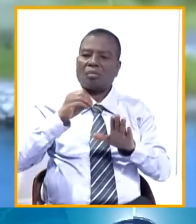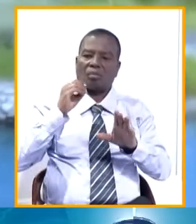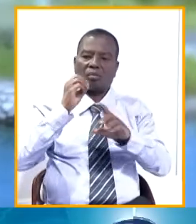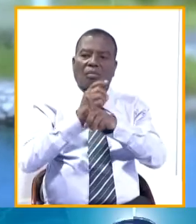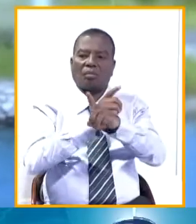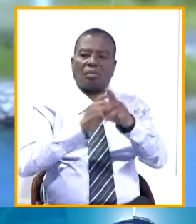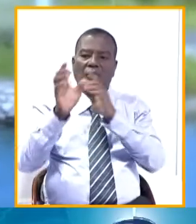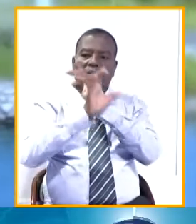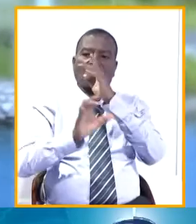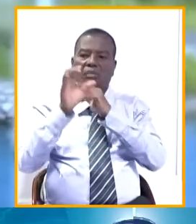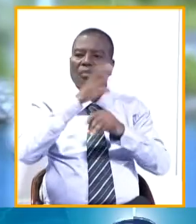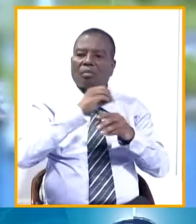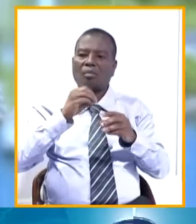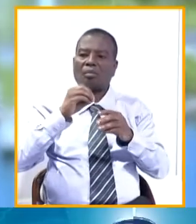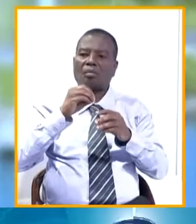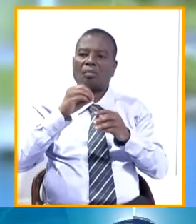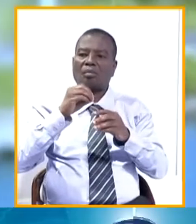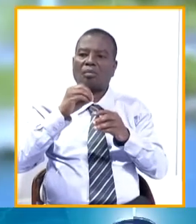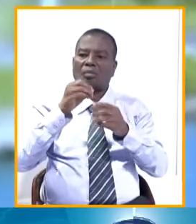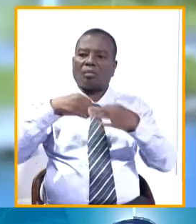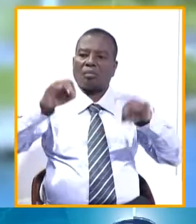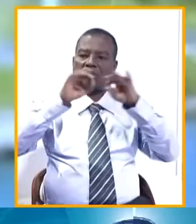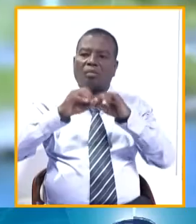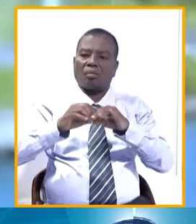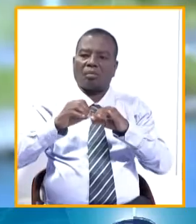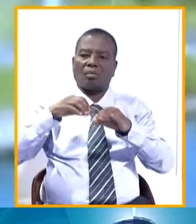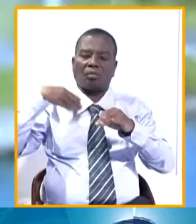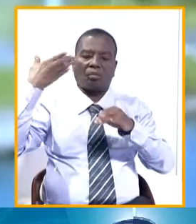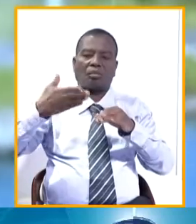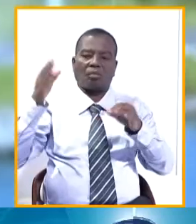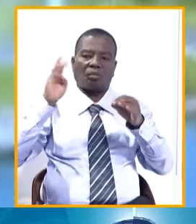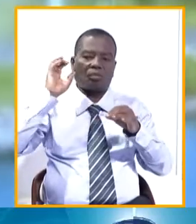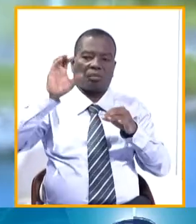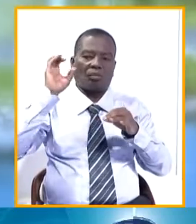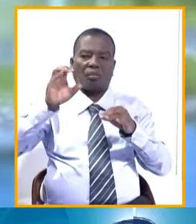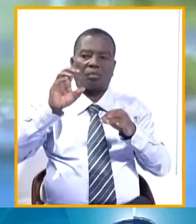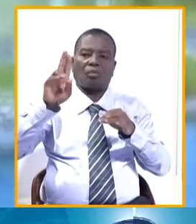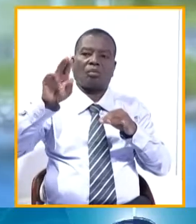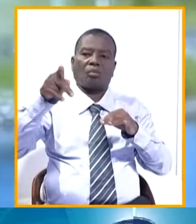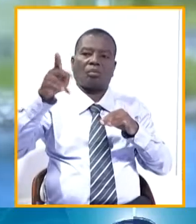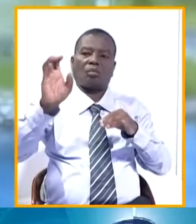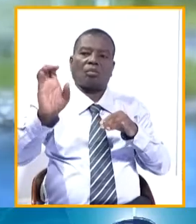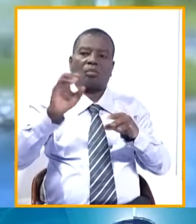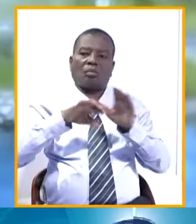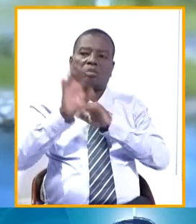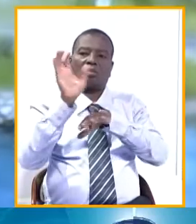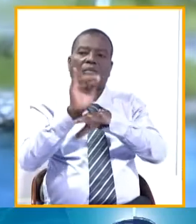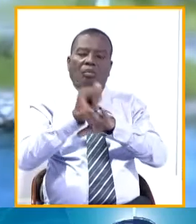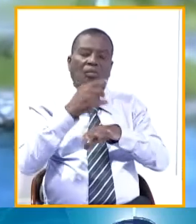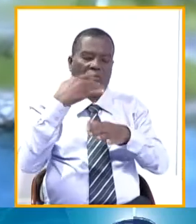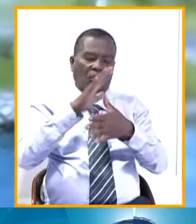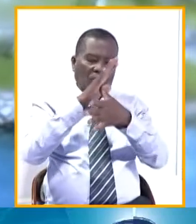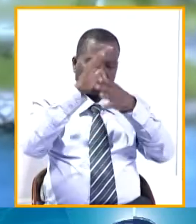du continent et l'organisation de la prochaine conférence de l'UPCI en Côte d'Ivoire. Les